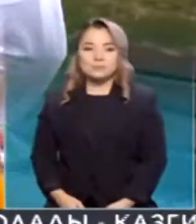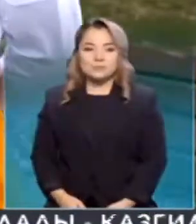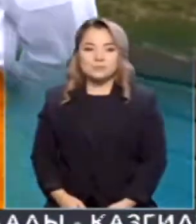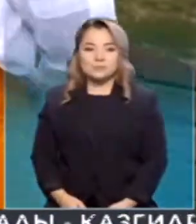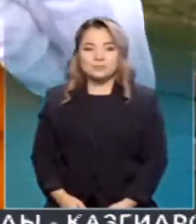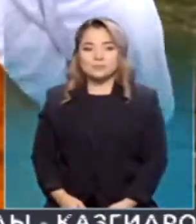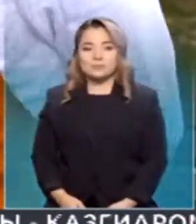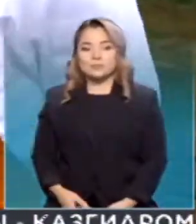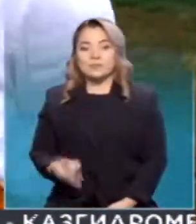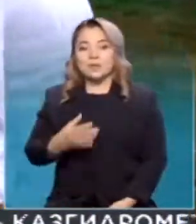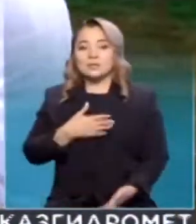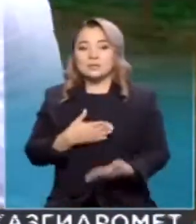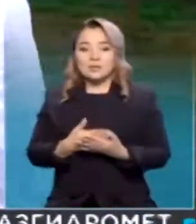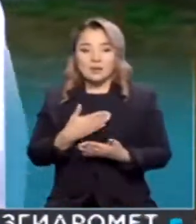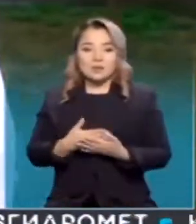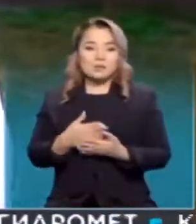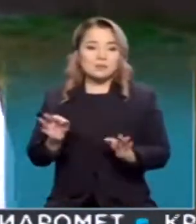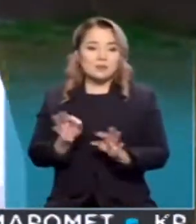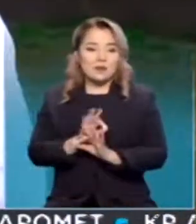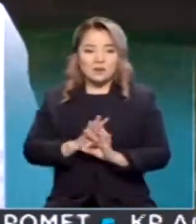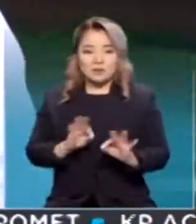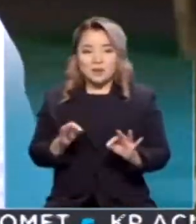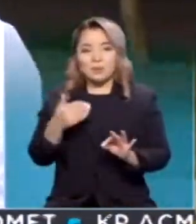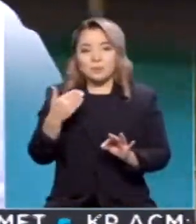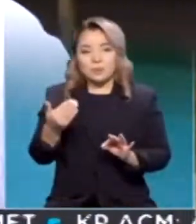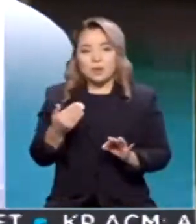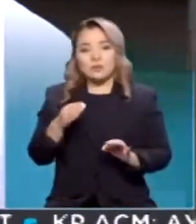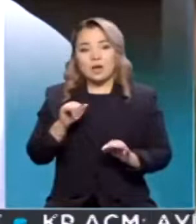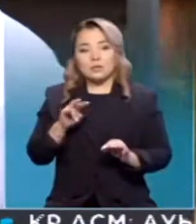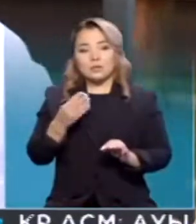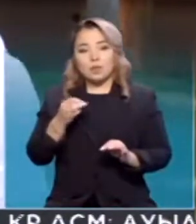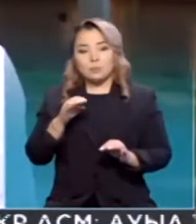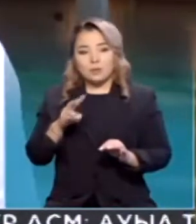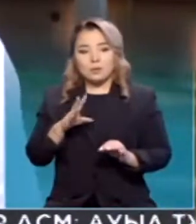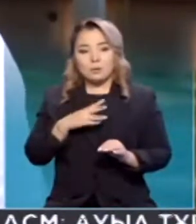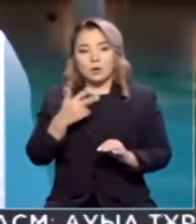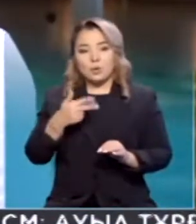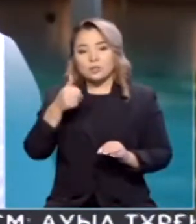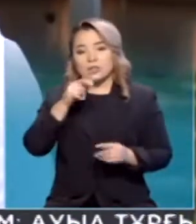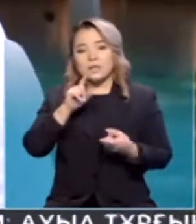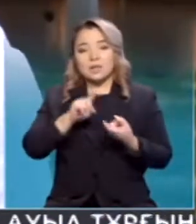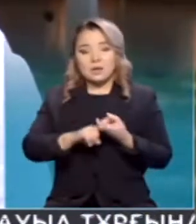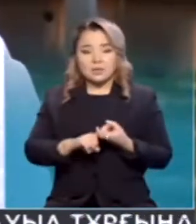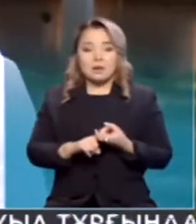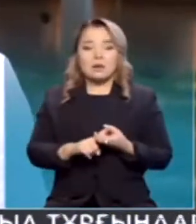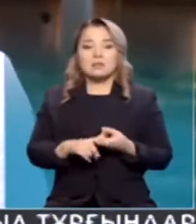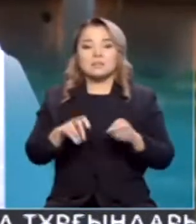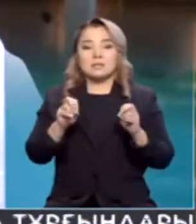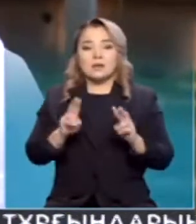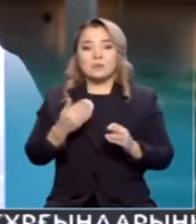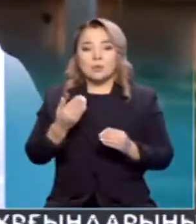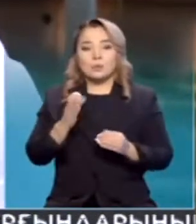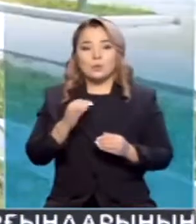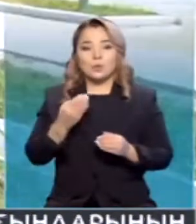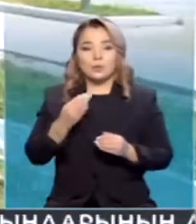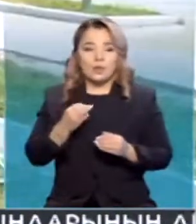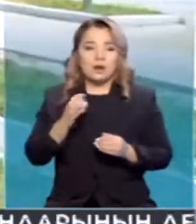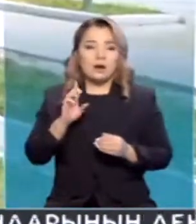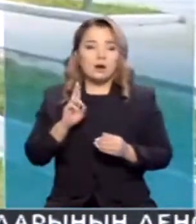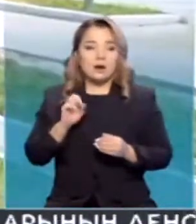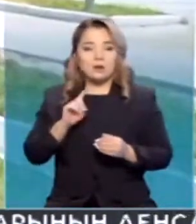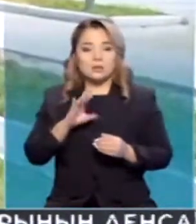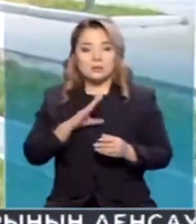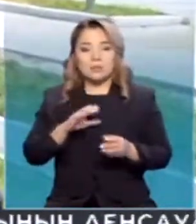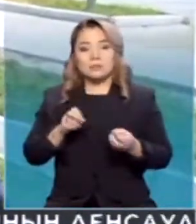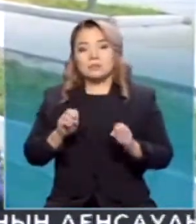Атмосфера өте жақсы. Сіздердің таң шолпан бағдарламасына 30 жылдығына орай арнайы қаз мен сушиді ұсынып жатырмыз. Халыққа